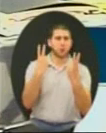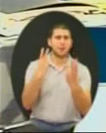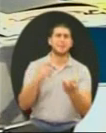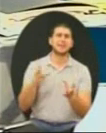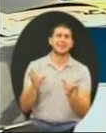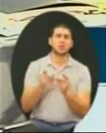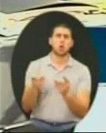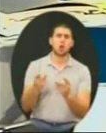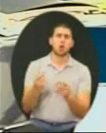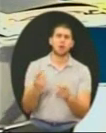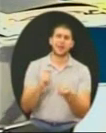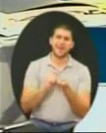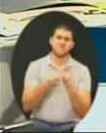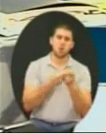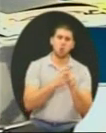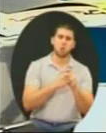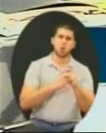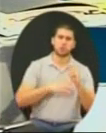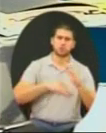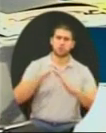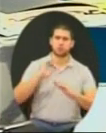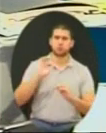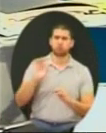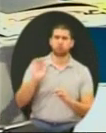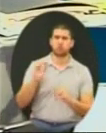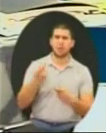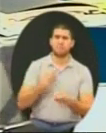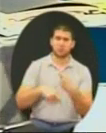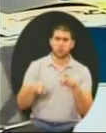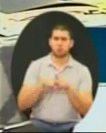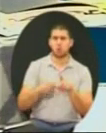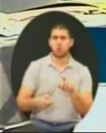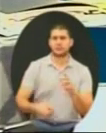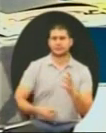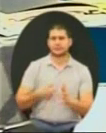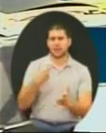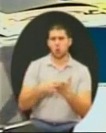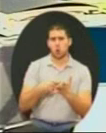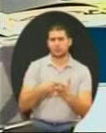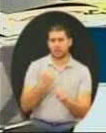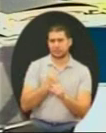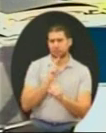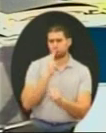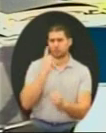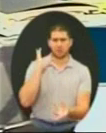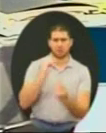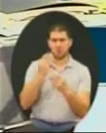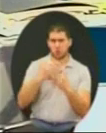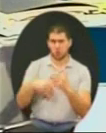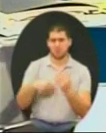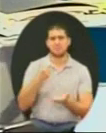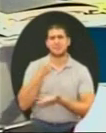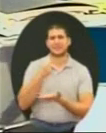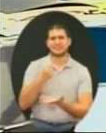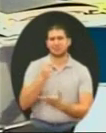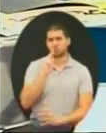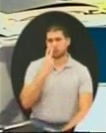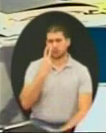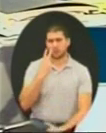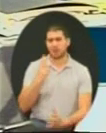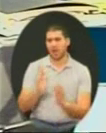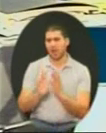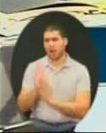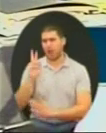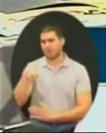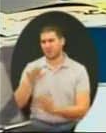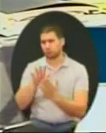מעבירים רפורמות מבניות כל כך חשובות למשק, כמו שעשה שר האוצר בשנתיים האחרונות, בשני התקציבים הדו-שנתיים, בתקציב